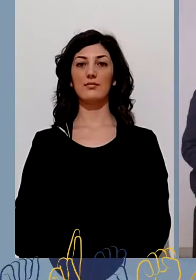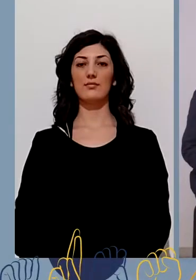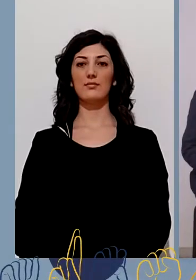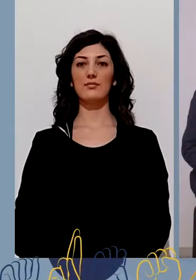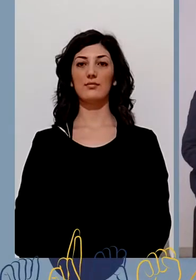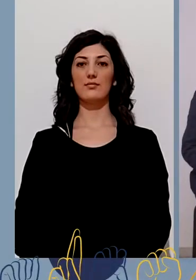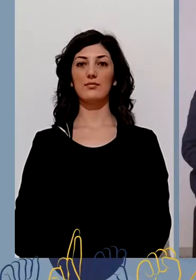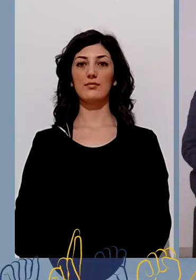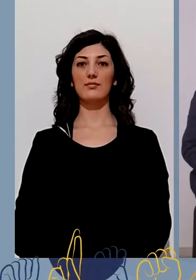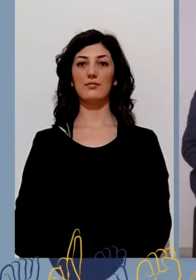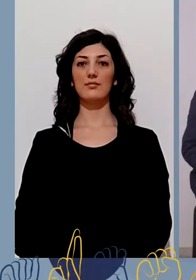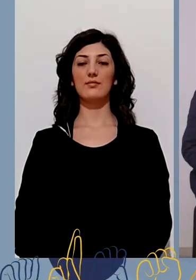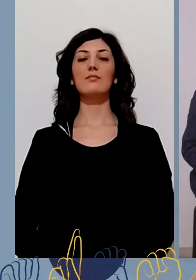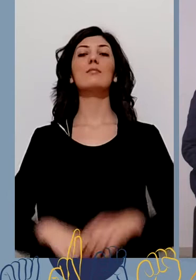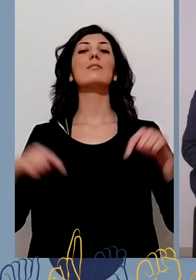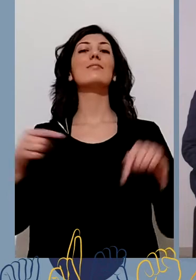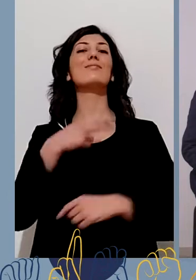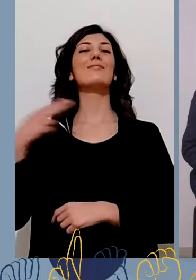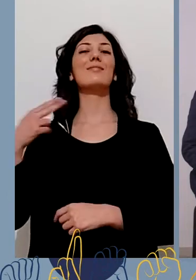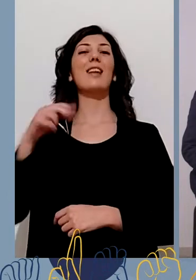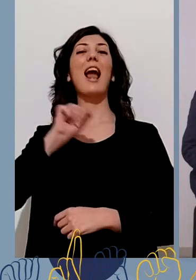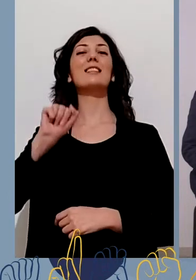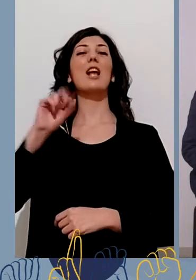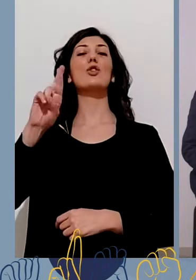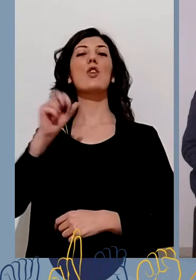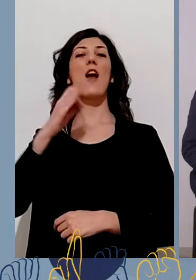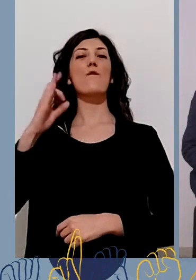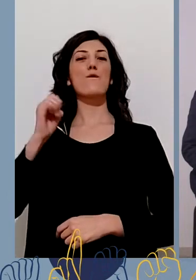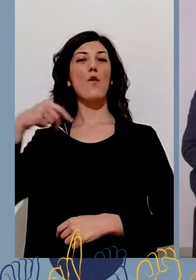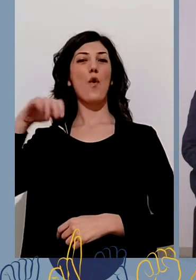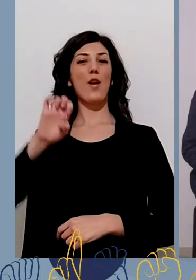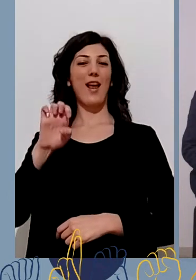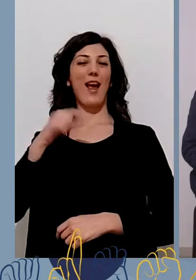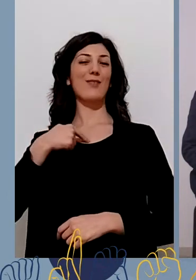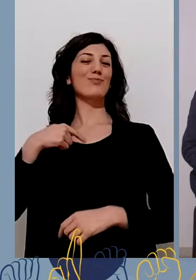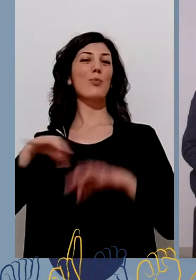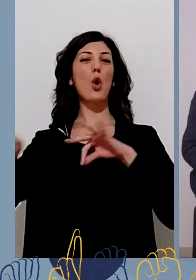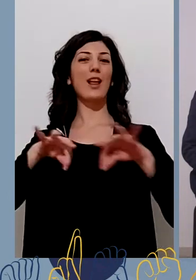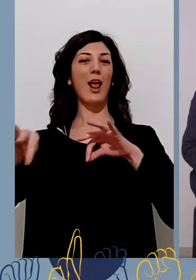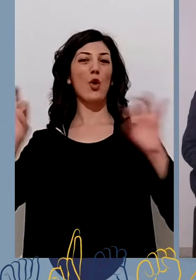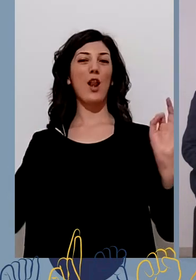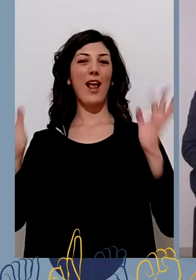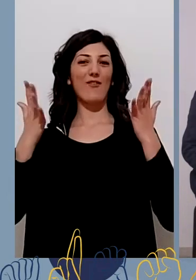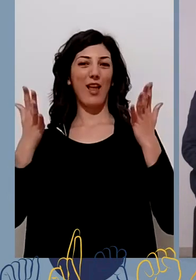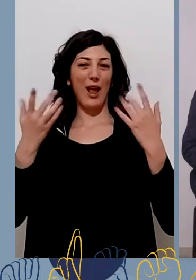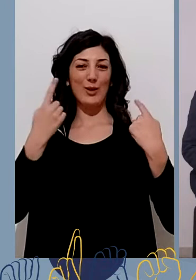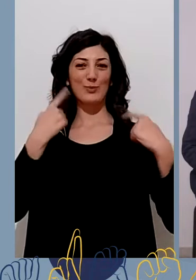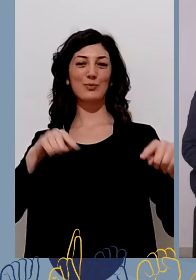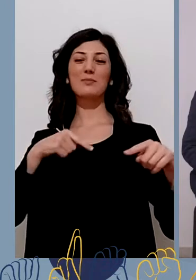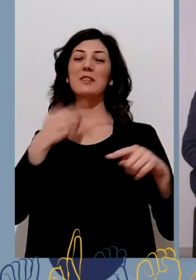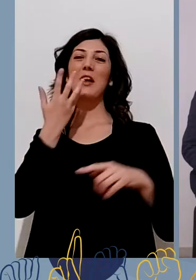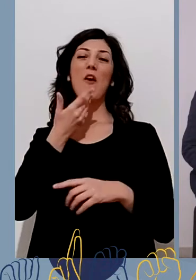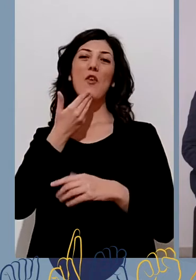sono Alessandro Raffone e sarò il vostro appunto moderatore dell'evento e vi ringrazio per